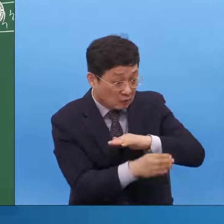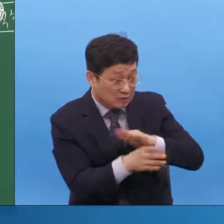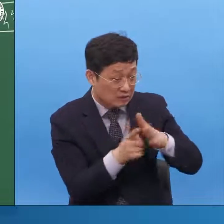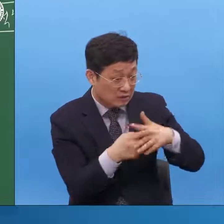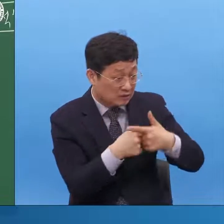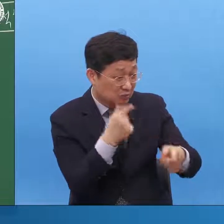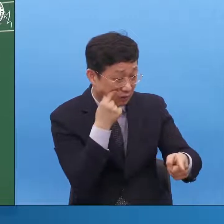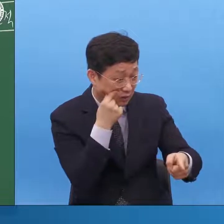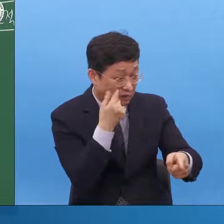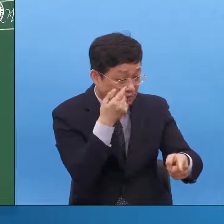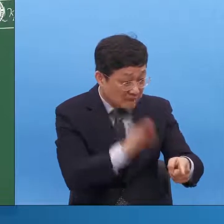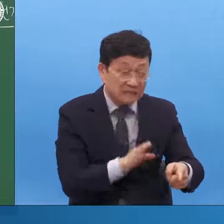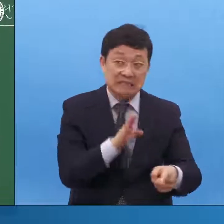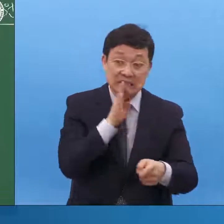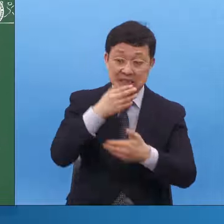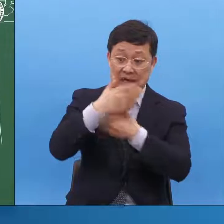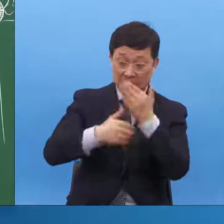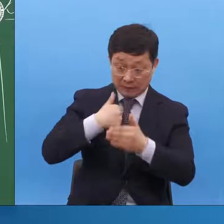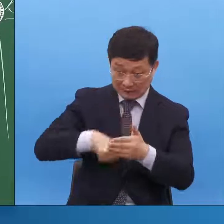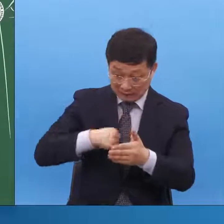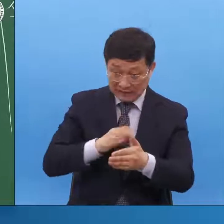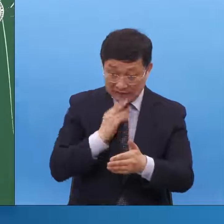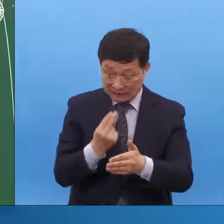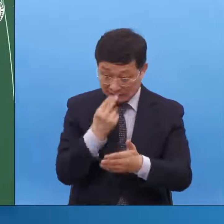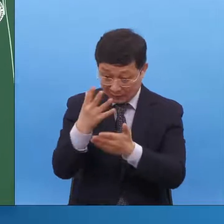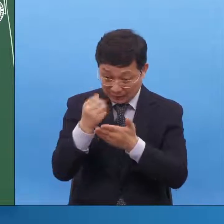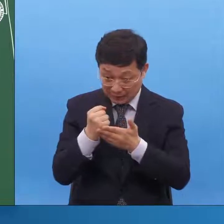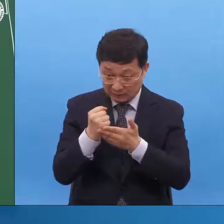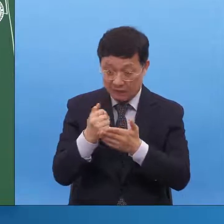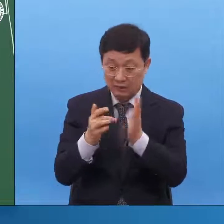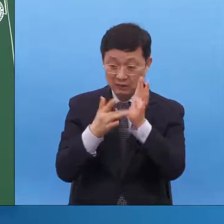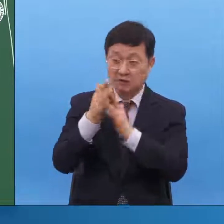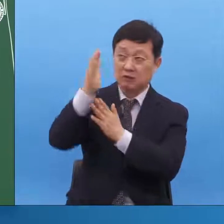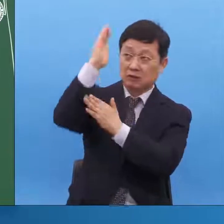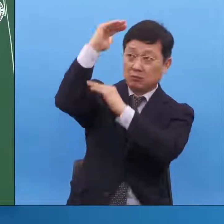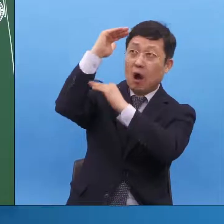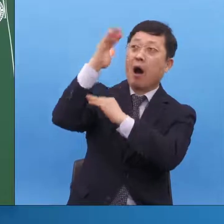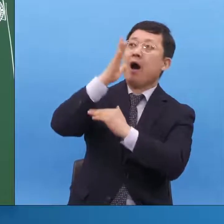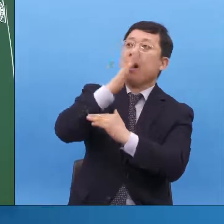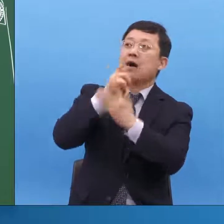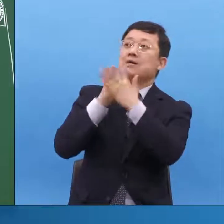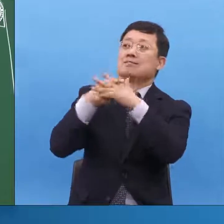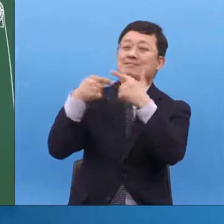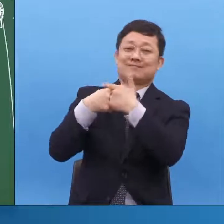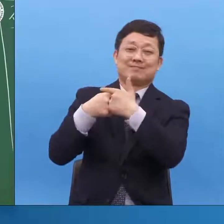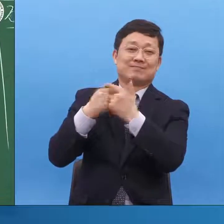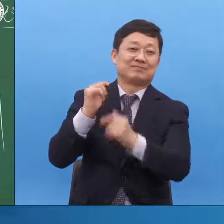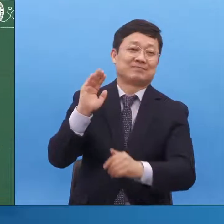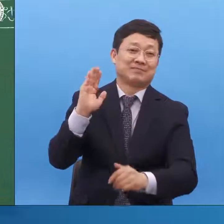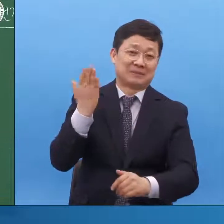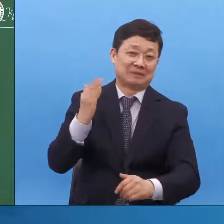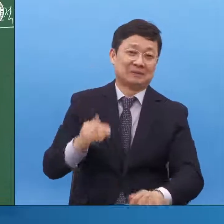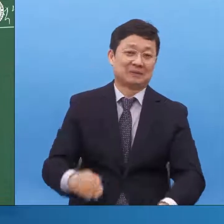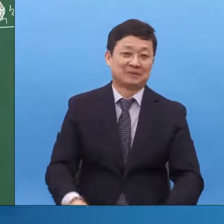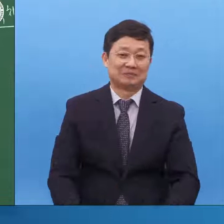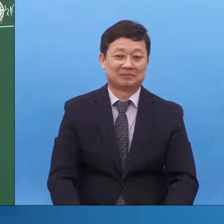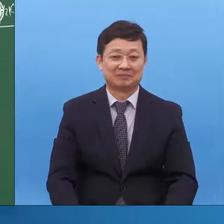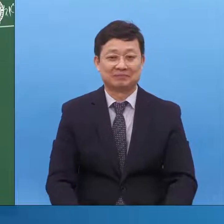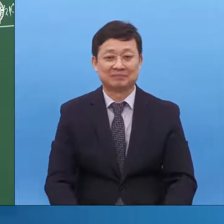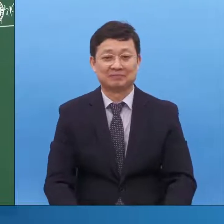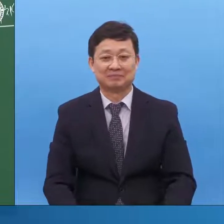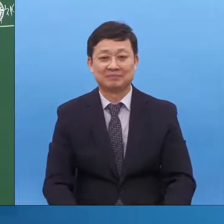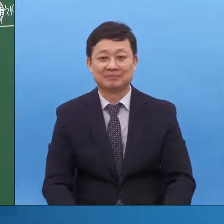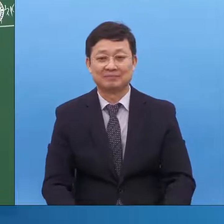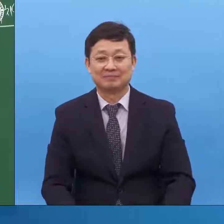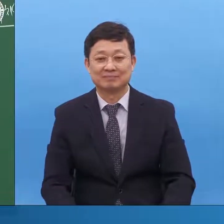understand. 그러나 진짜 생명 가진 사람 알아들어야 돼요. But those who truly have life must understand. 그래서 비유 들었다. That's why he gave this